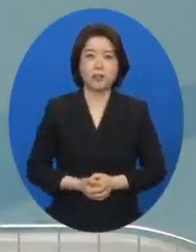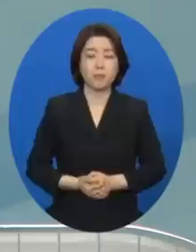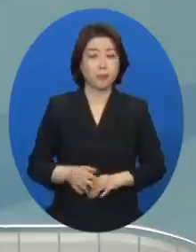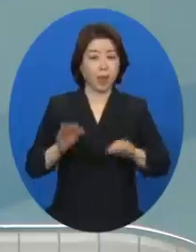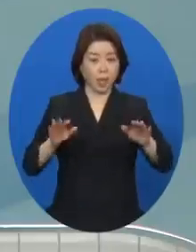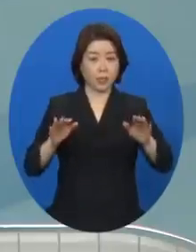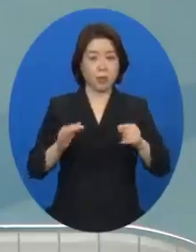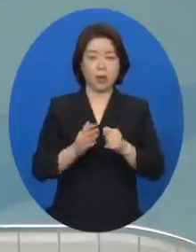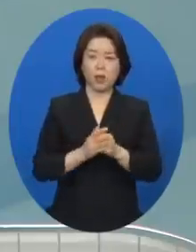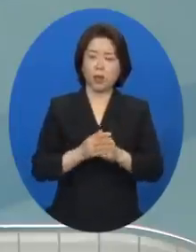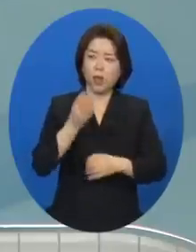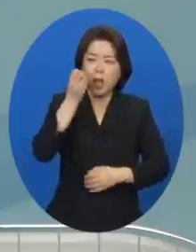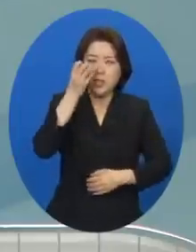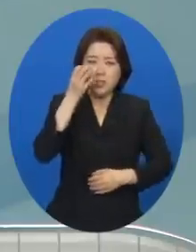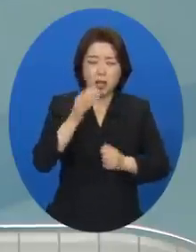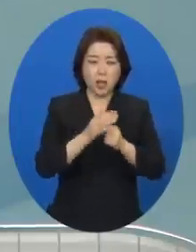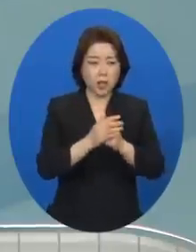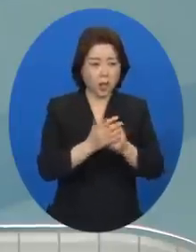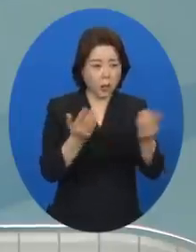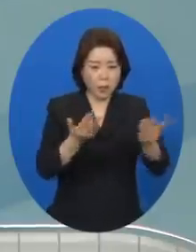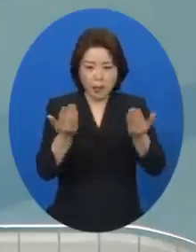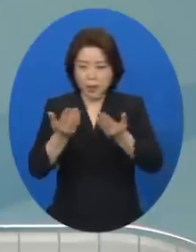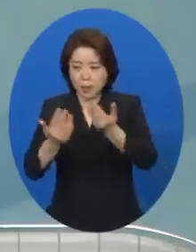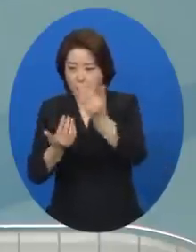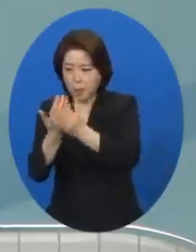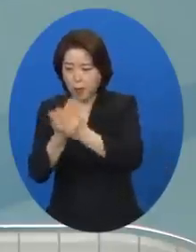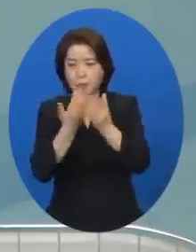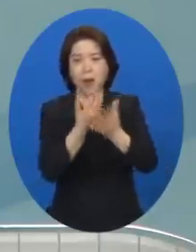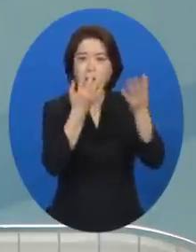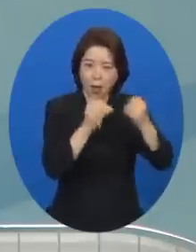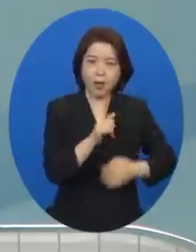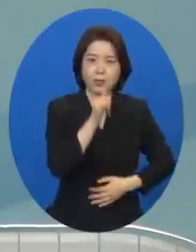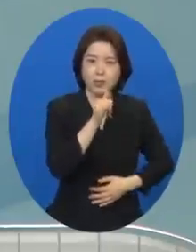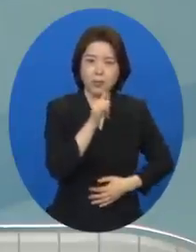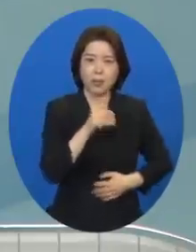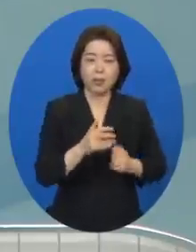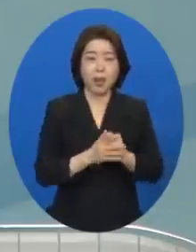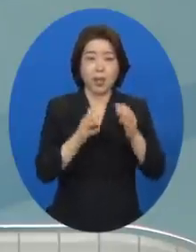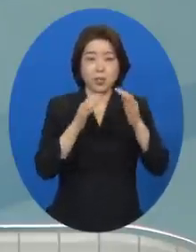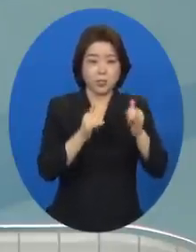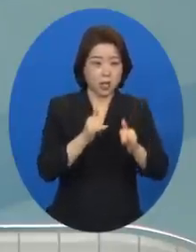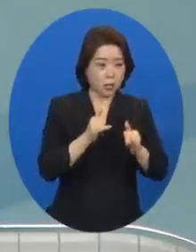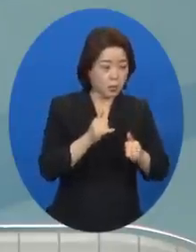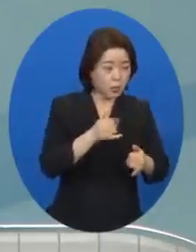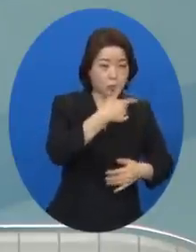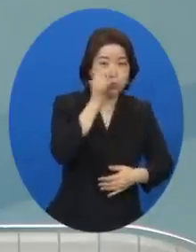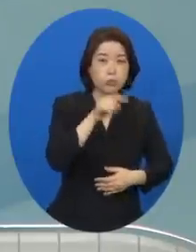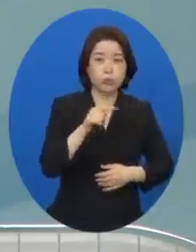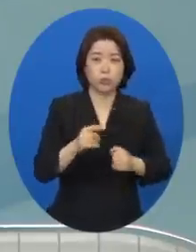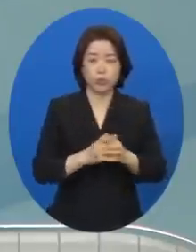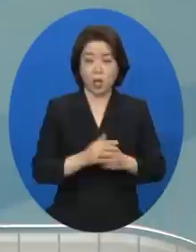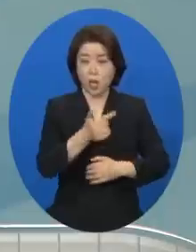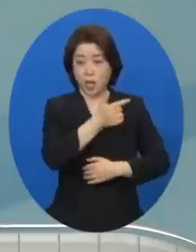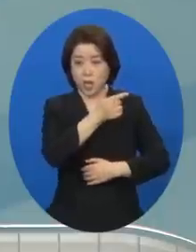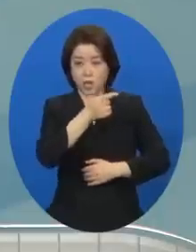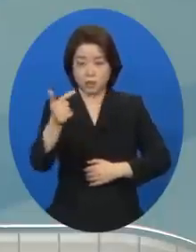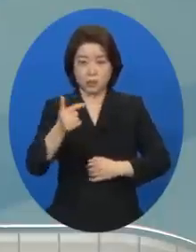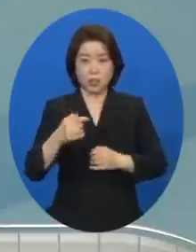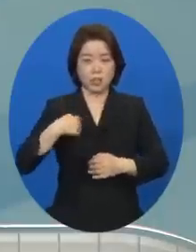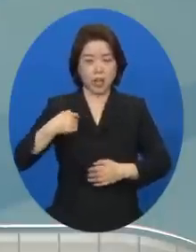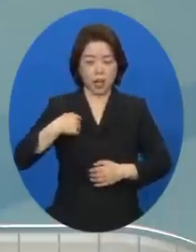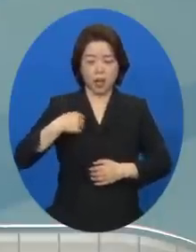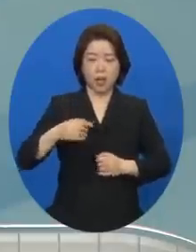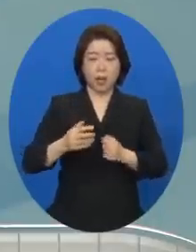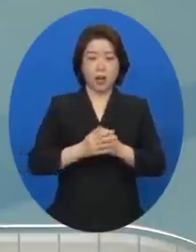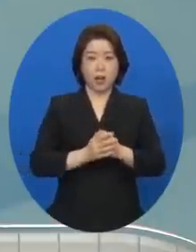이번엔 유난히 사건 사고가 많았어요 사람이 좀 모자라서 큰 투명 유리 창에 그냥